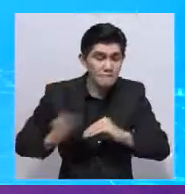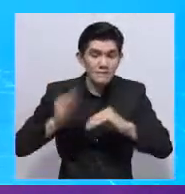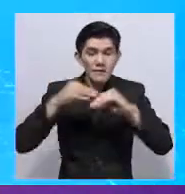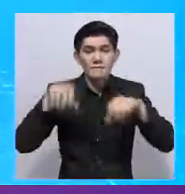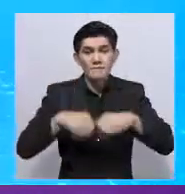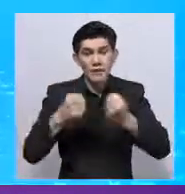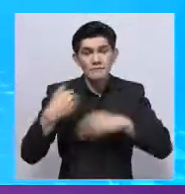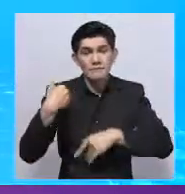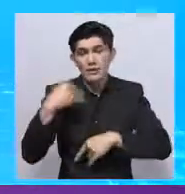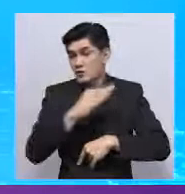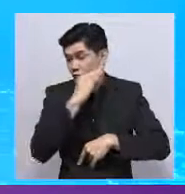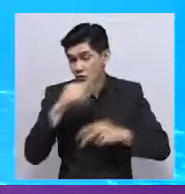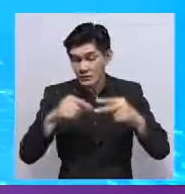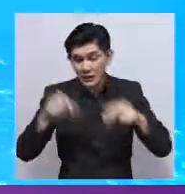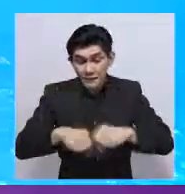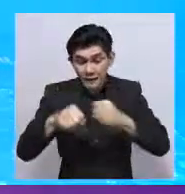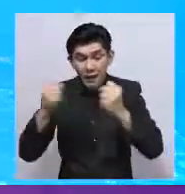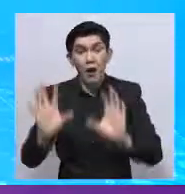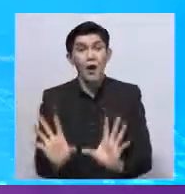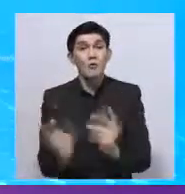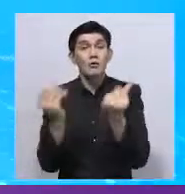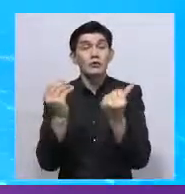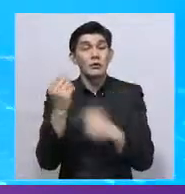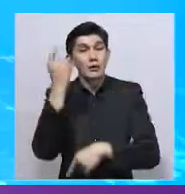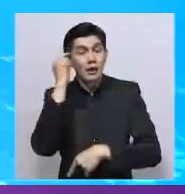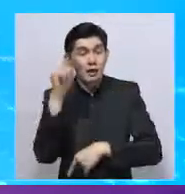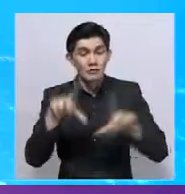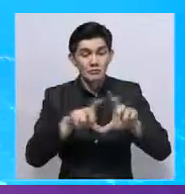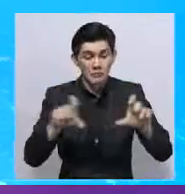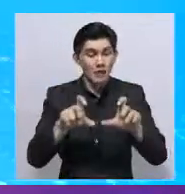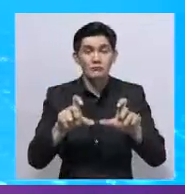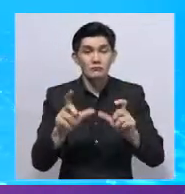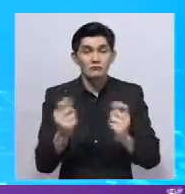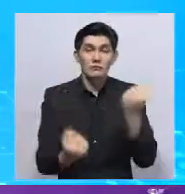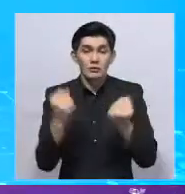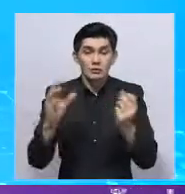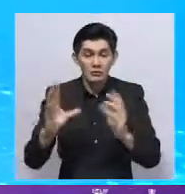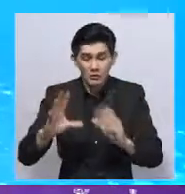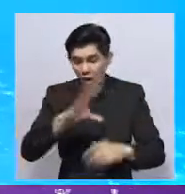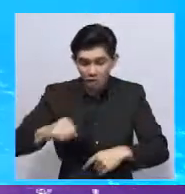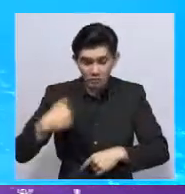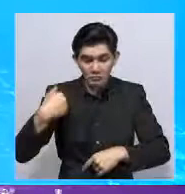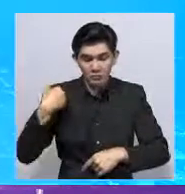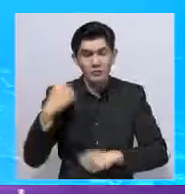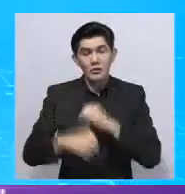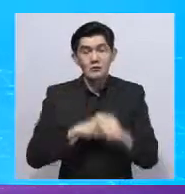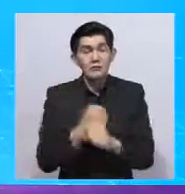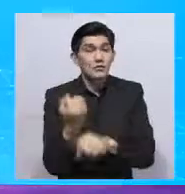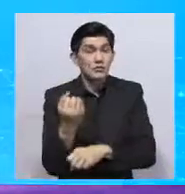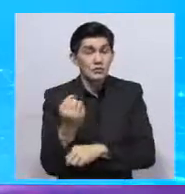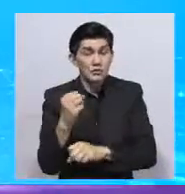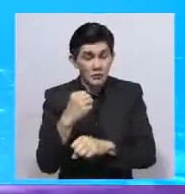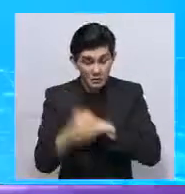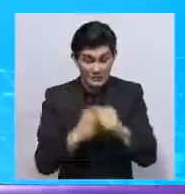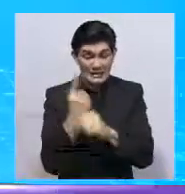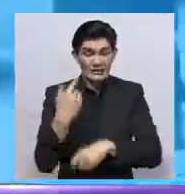ไปอีกนะคะหากถูกตัดคะแนนความประพฤติจนหมดก็จะถูกยึดใบอนุญาตขับขี่12เดือนหรือว่า1ปีและหากยัง